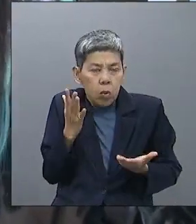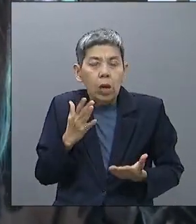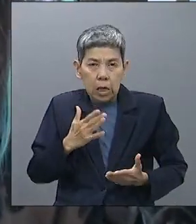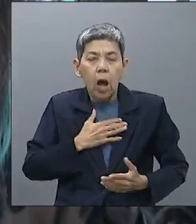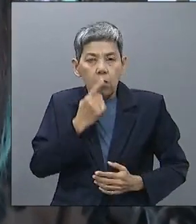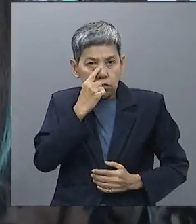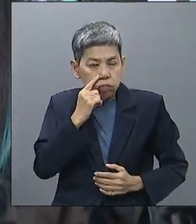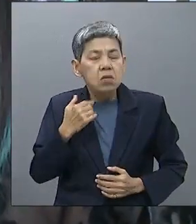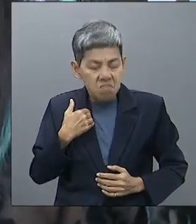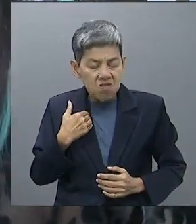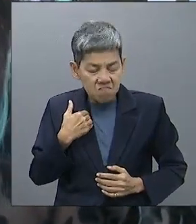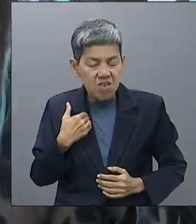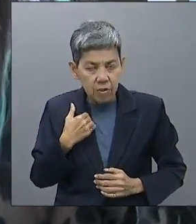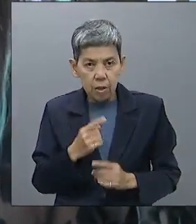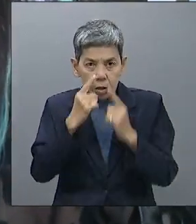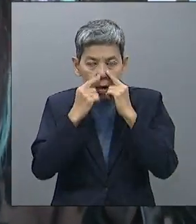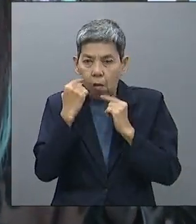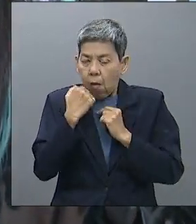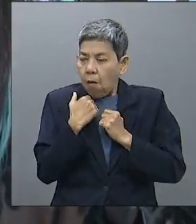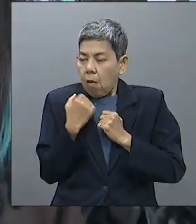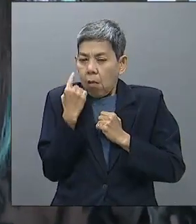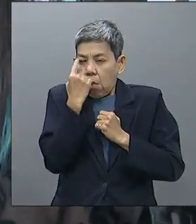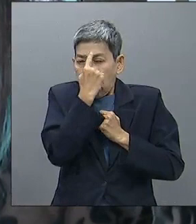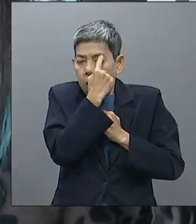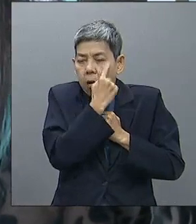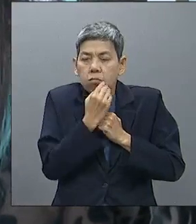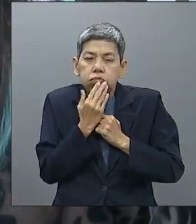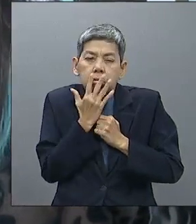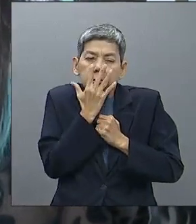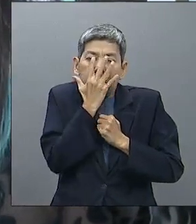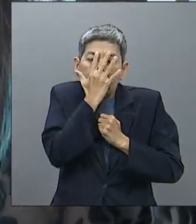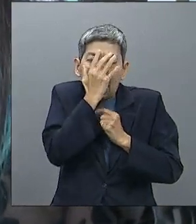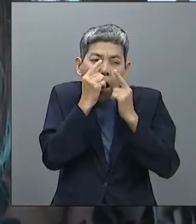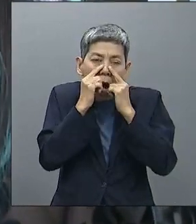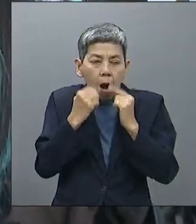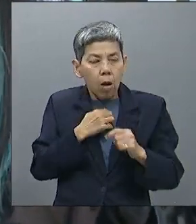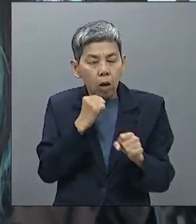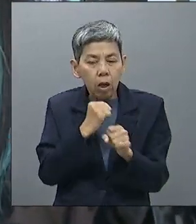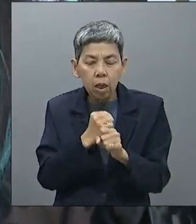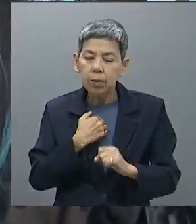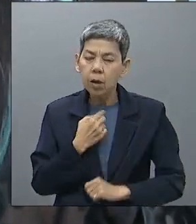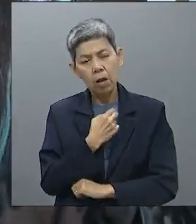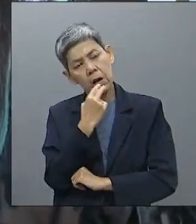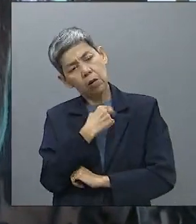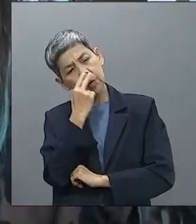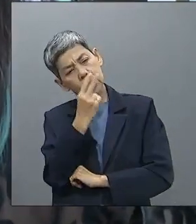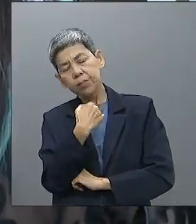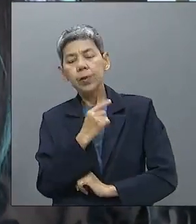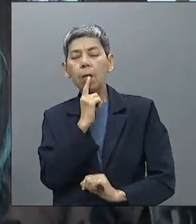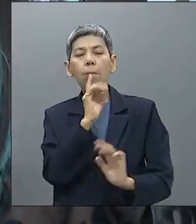องไห้แบบเขาร้องจนหน้าเขาแดงหมดแล้วอะอะไรอย่างเงี้ยคือสิ่งที่เขาทำไม่มีอะไรต้องพูดไม่มีอะไรต้องว่าเขาแล้ว